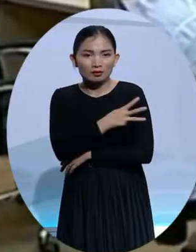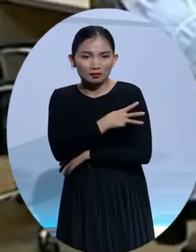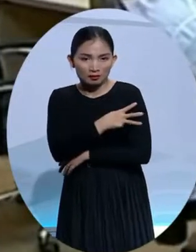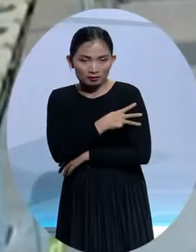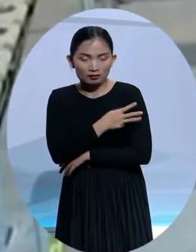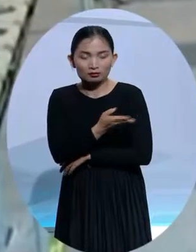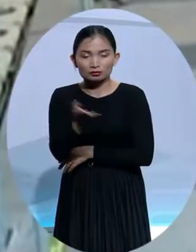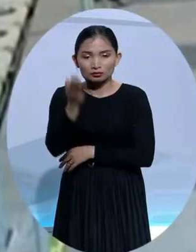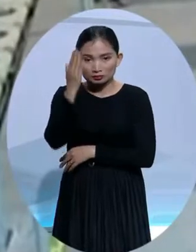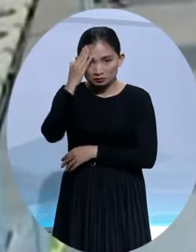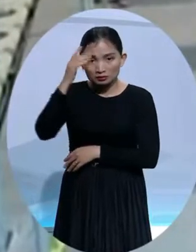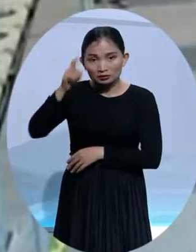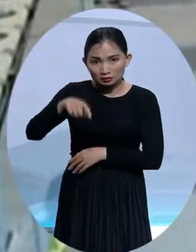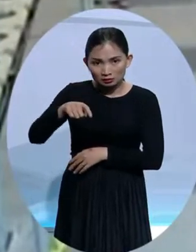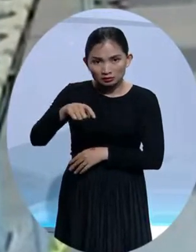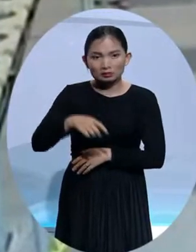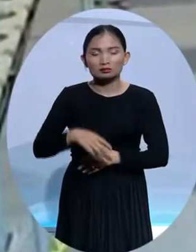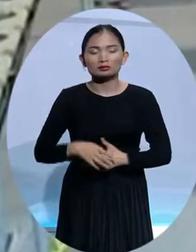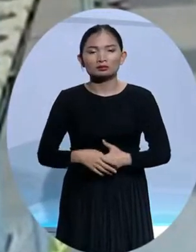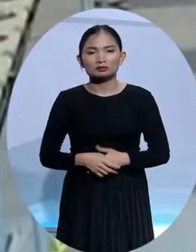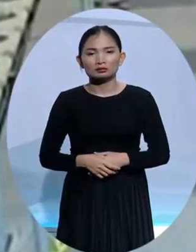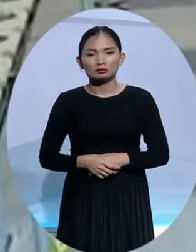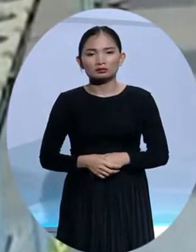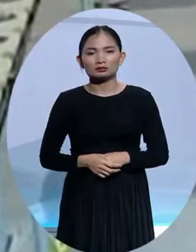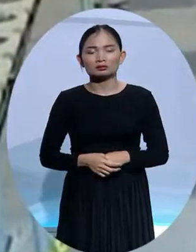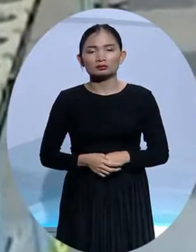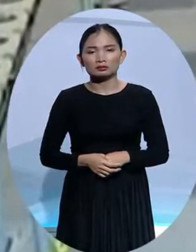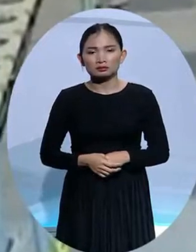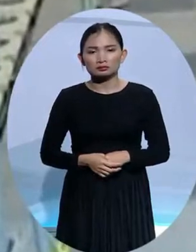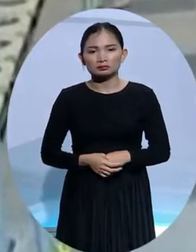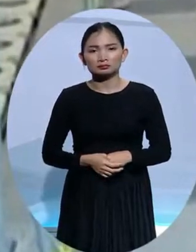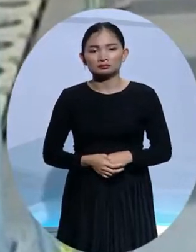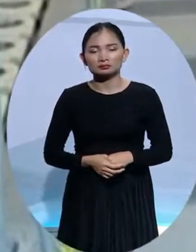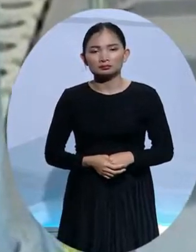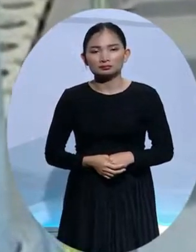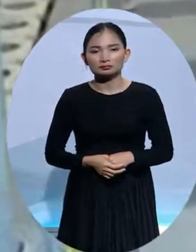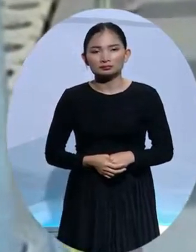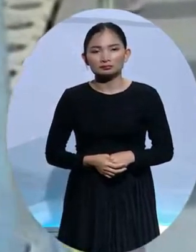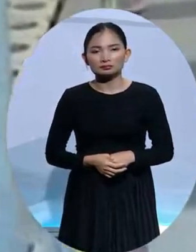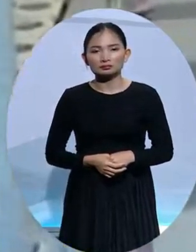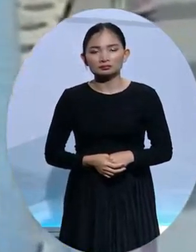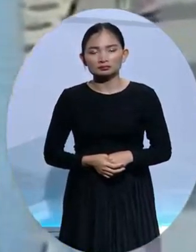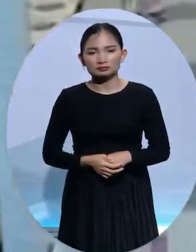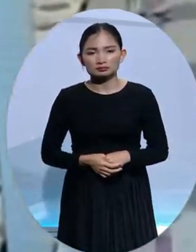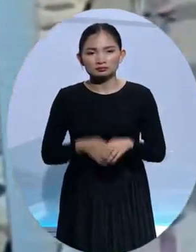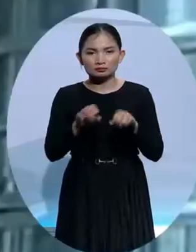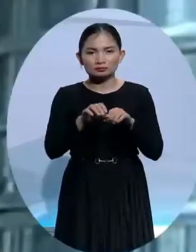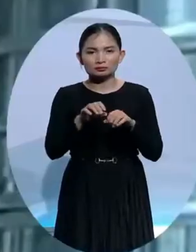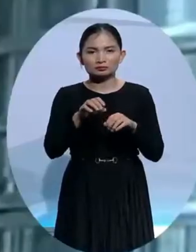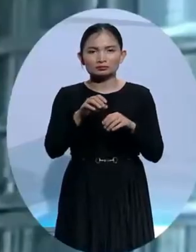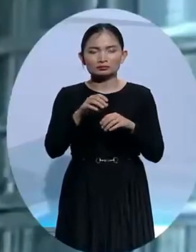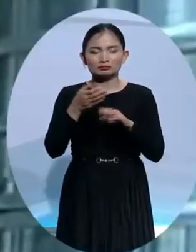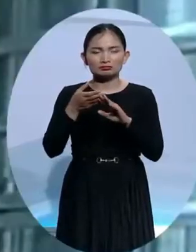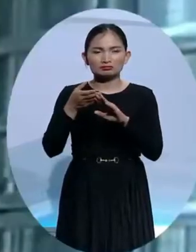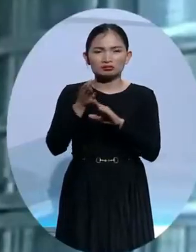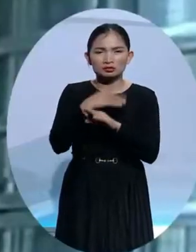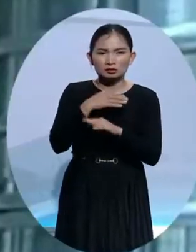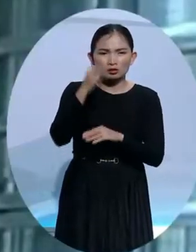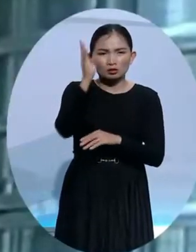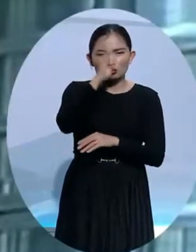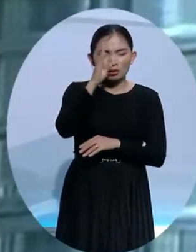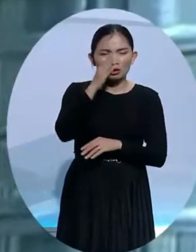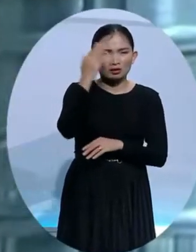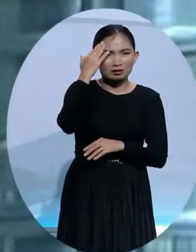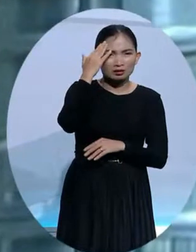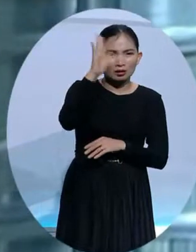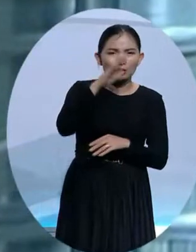JCPOA và tuân thủ các nghĩa vụ hạt nhân quốc tế của nước này là điều cần thiết. Hồi đầu tuần, Iran cho biết nước này đủ khả năng về kỹ